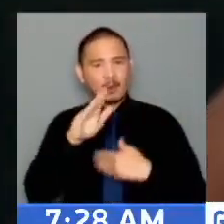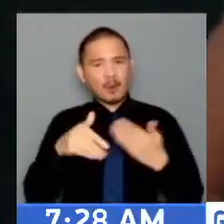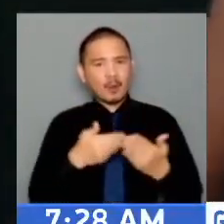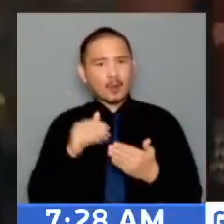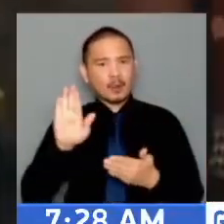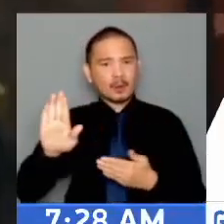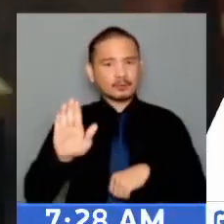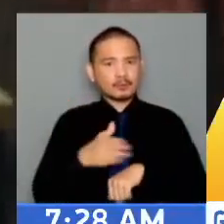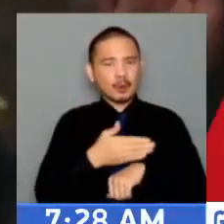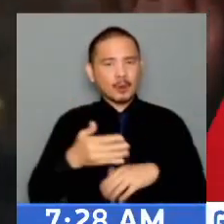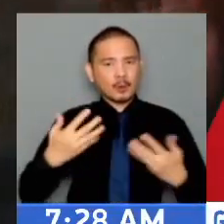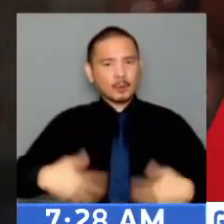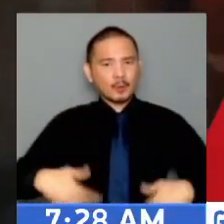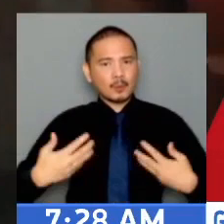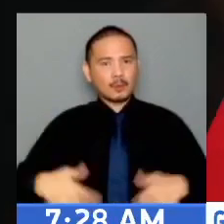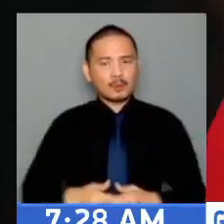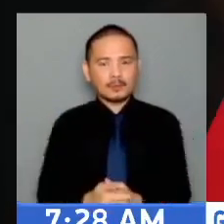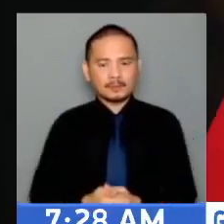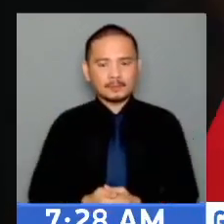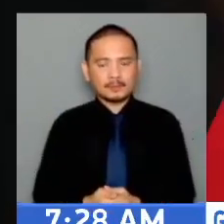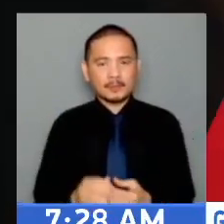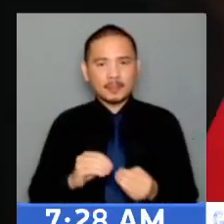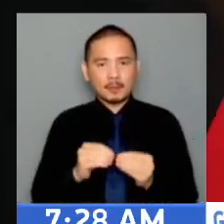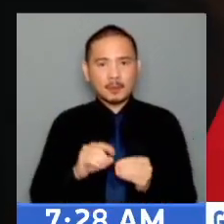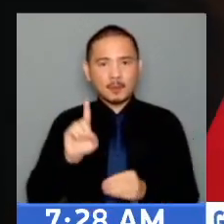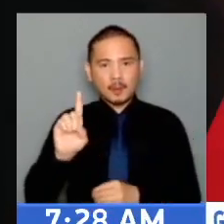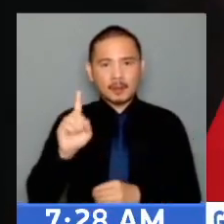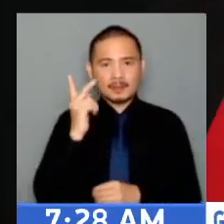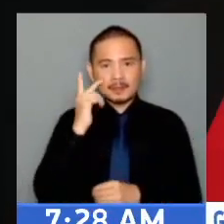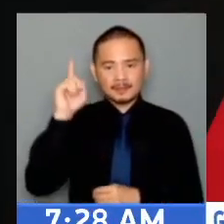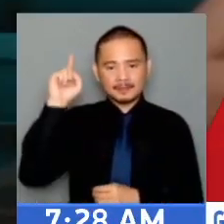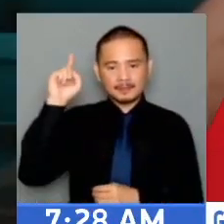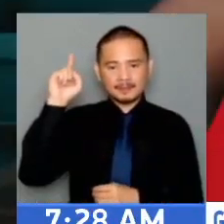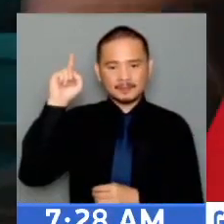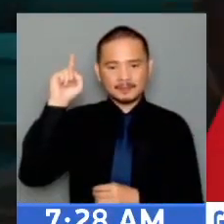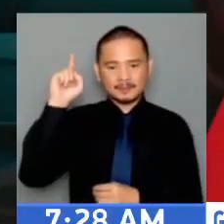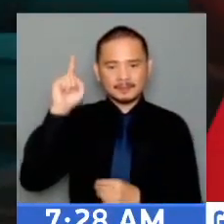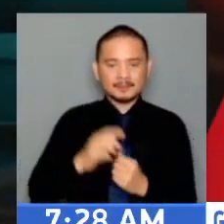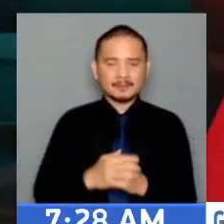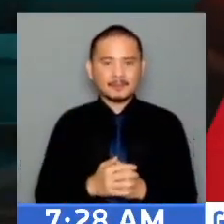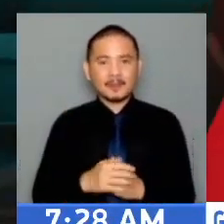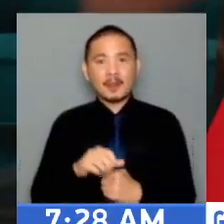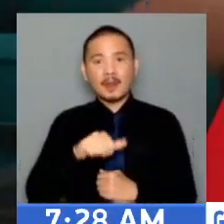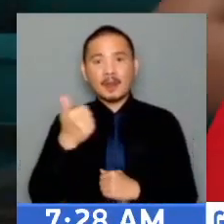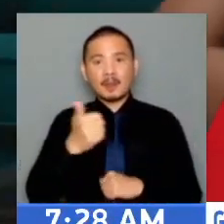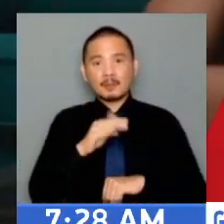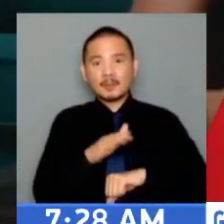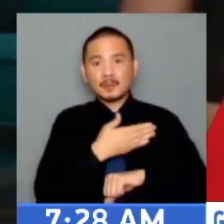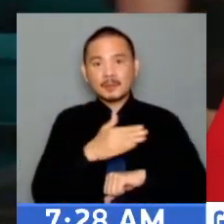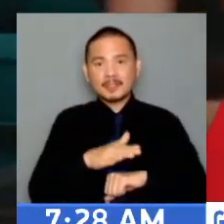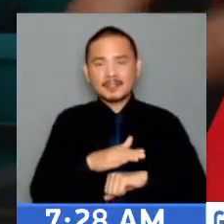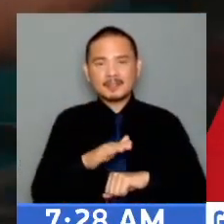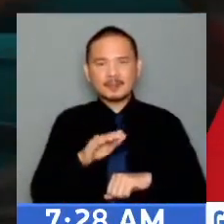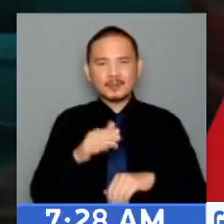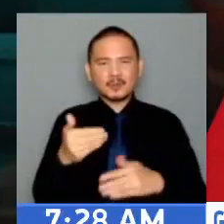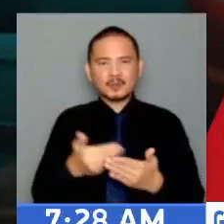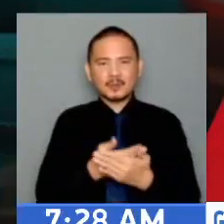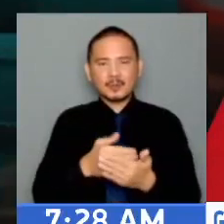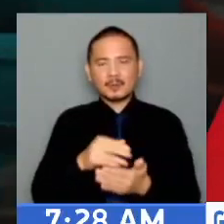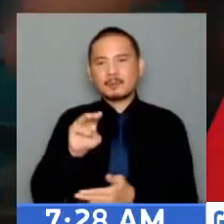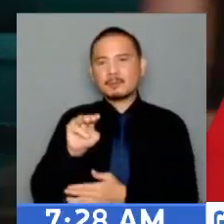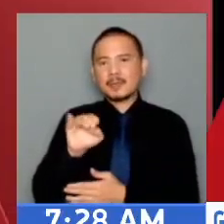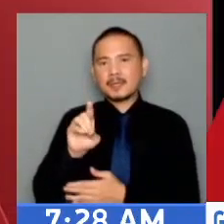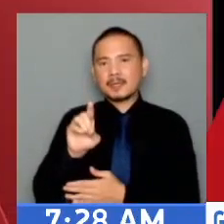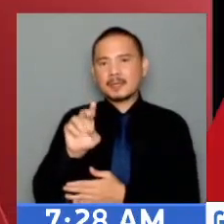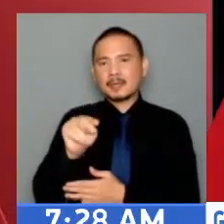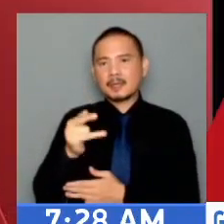Number 1 ang kanyang kantang Anti-Hero at puro tracks din sa bagong Midnight's album niya ang nakakuha ng top